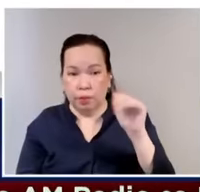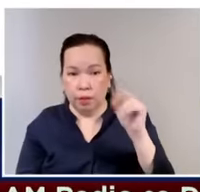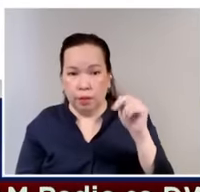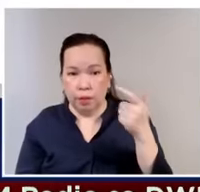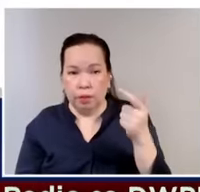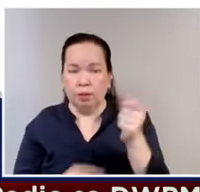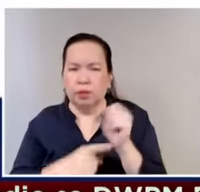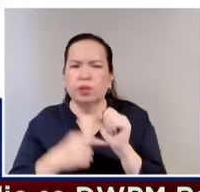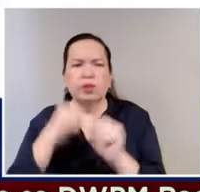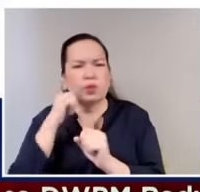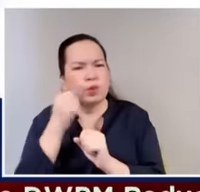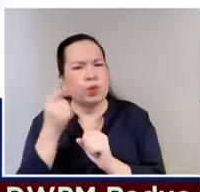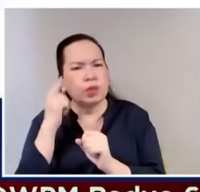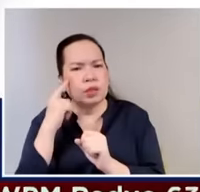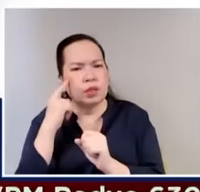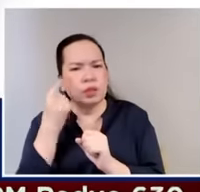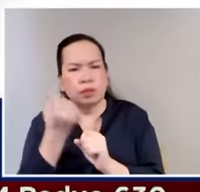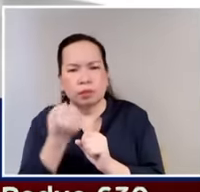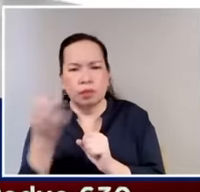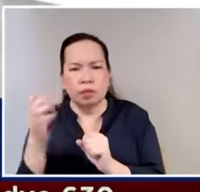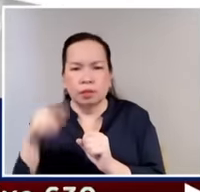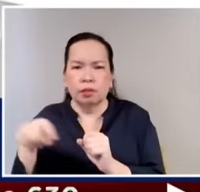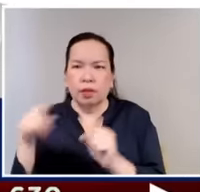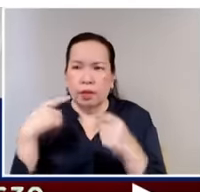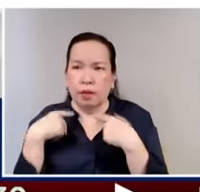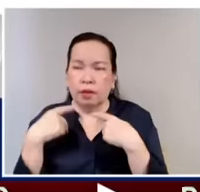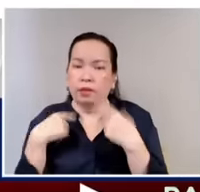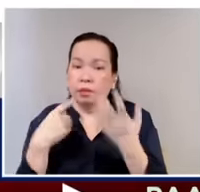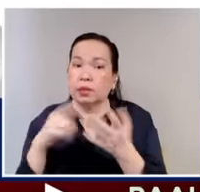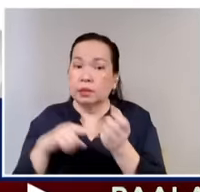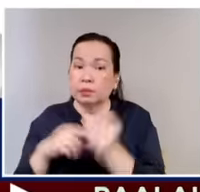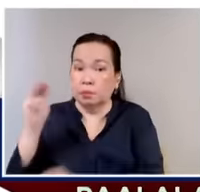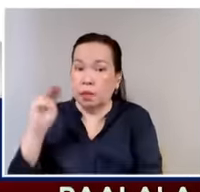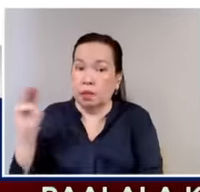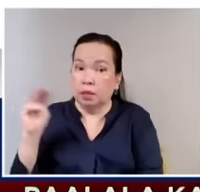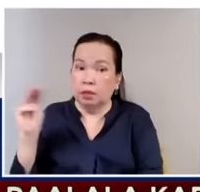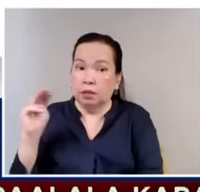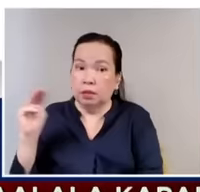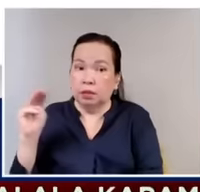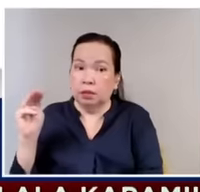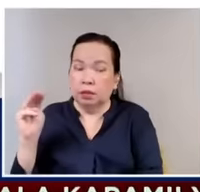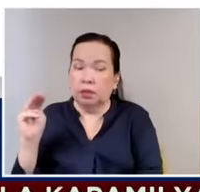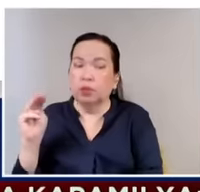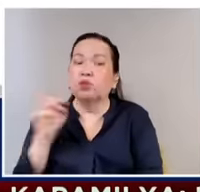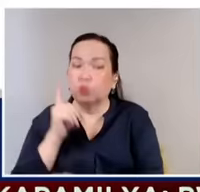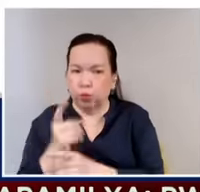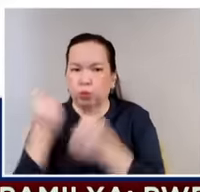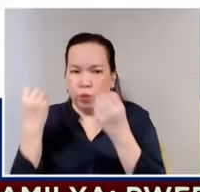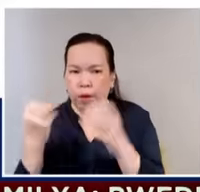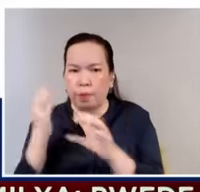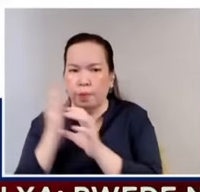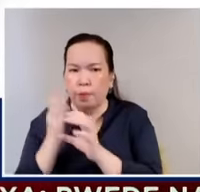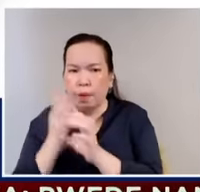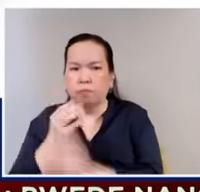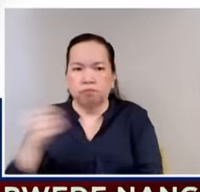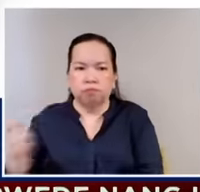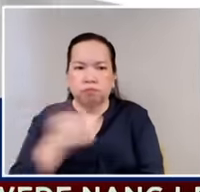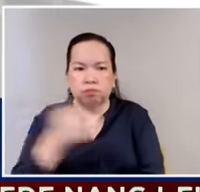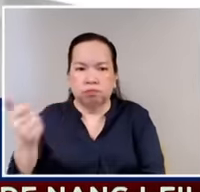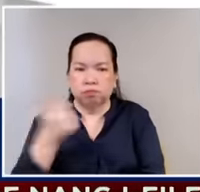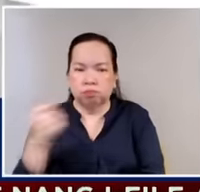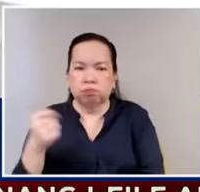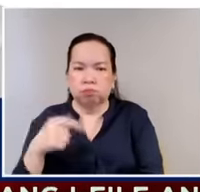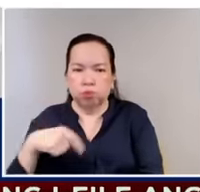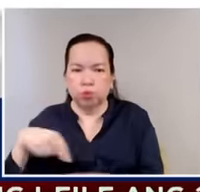ng pangilan-ngilan. No? Pero sa Monday ay magsisimula na yung maraming mga bus units na